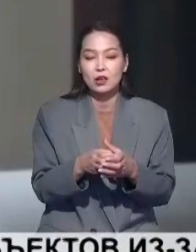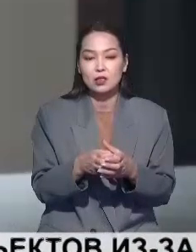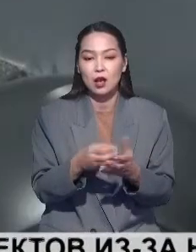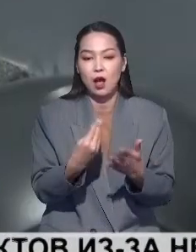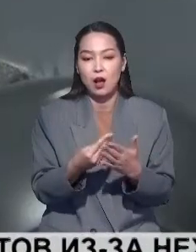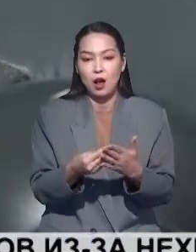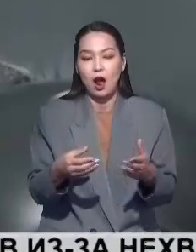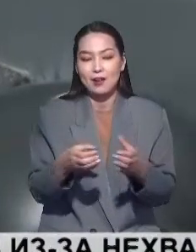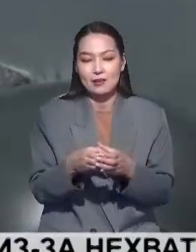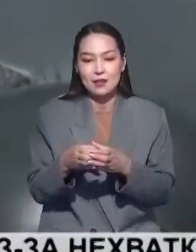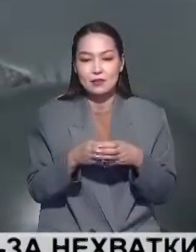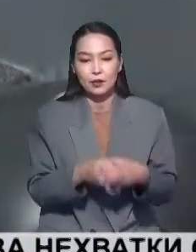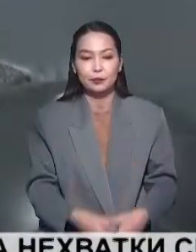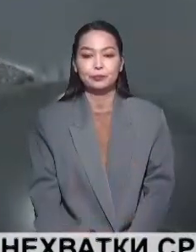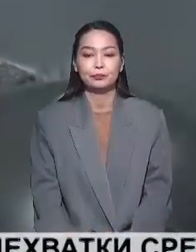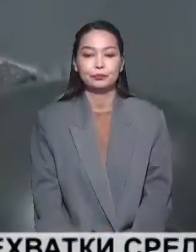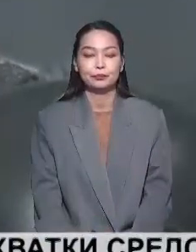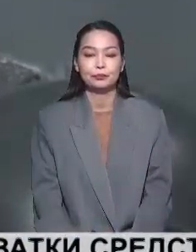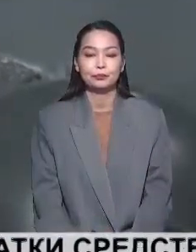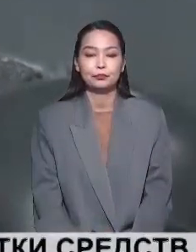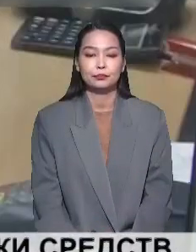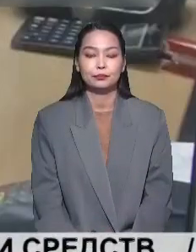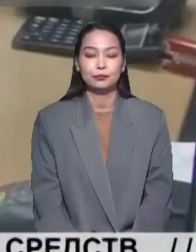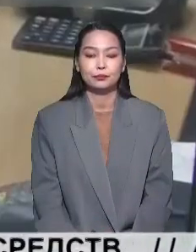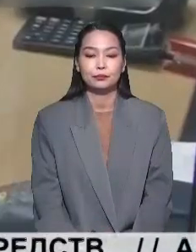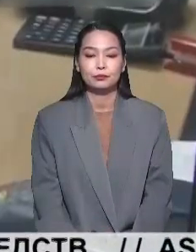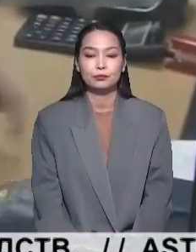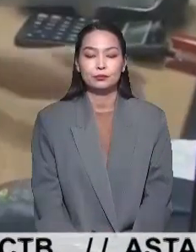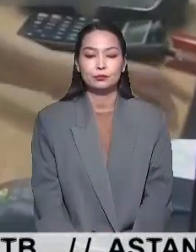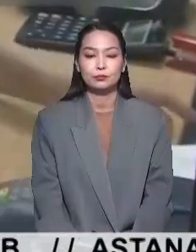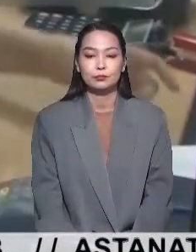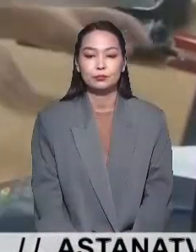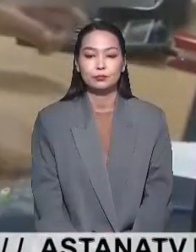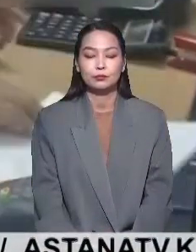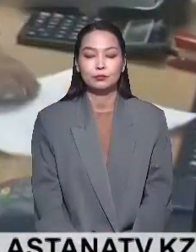мажилисмены одобрили пока в первом чтении. Дана Ермак, Нуржан Махмутов, Астана, Таймс.